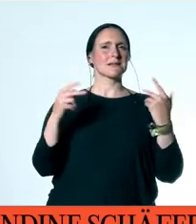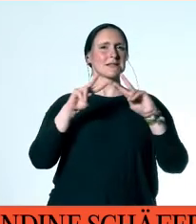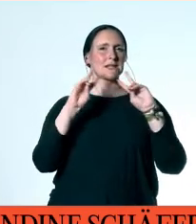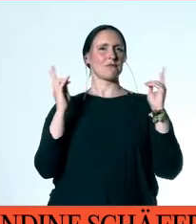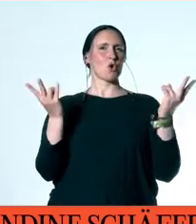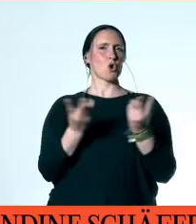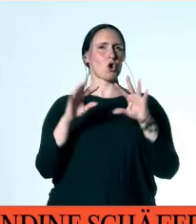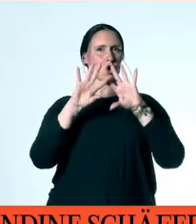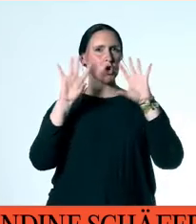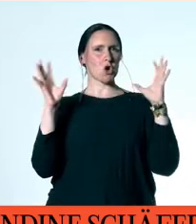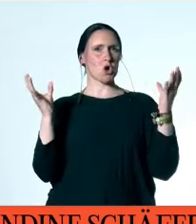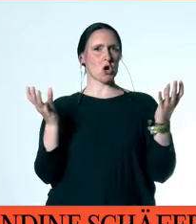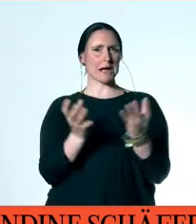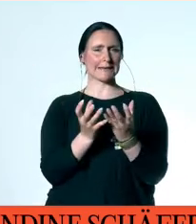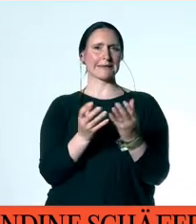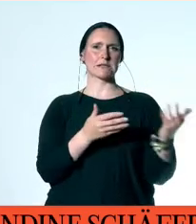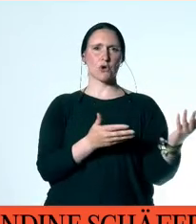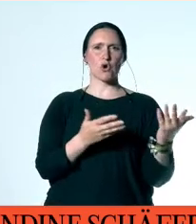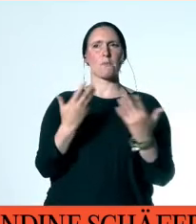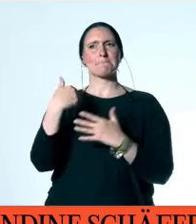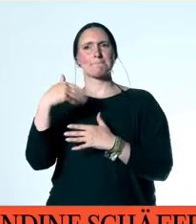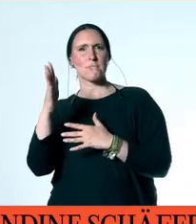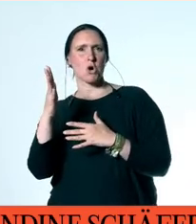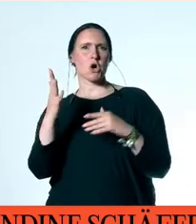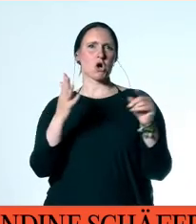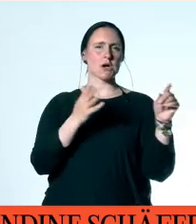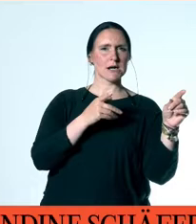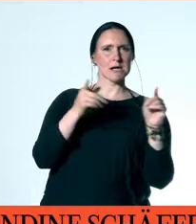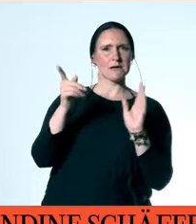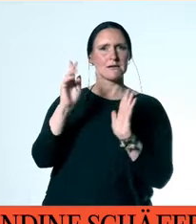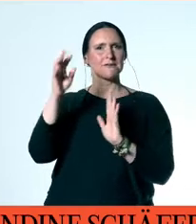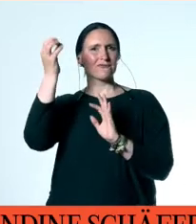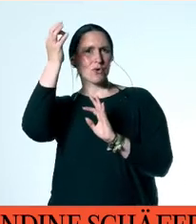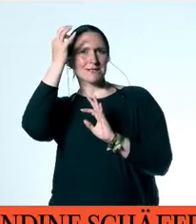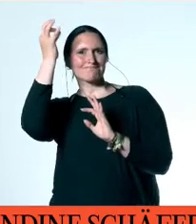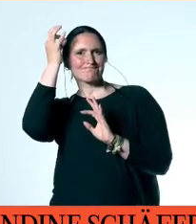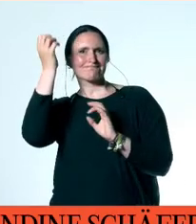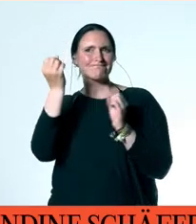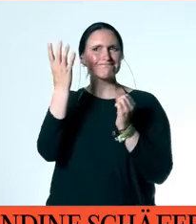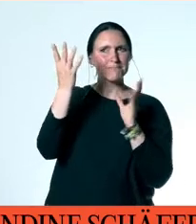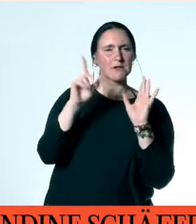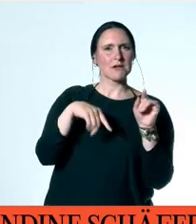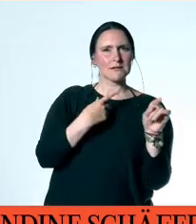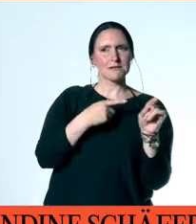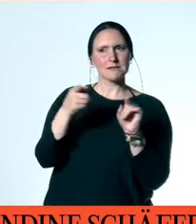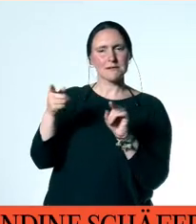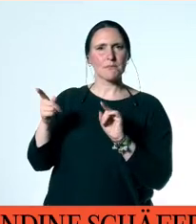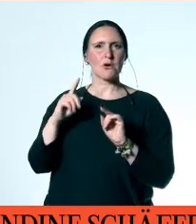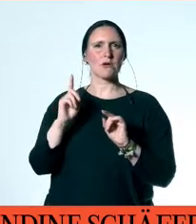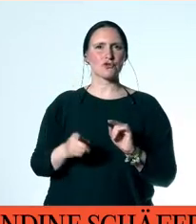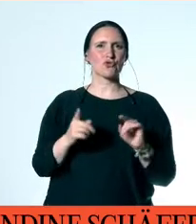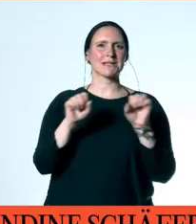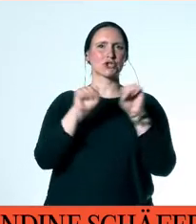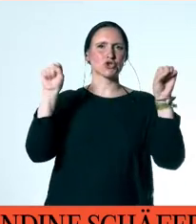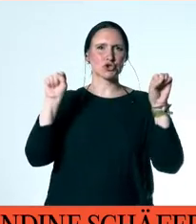wir sehen die Probleme in der Welt, die Probleme, die wir lösen müssen, und versuchen